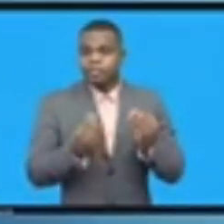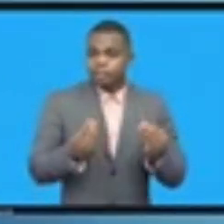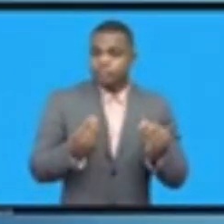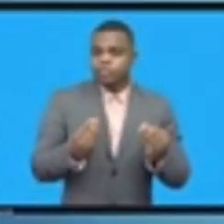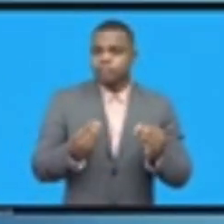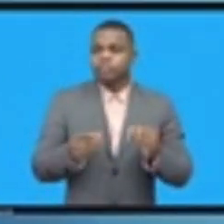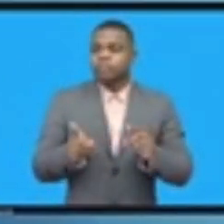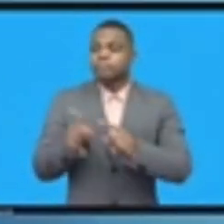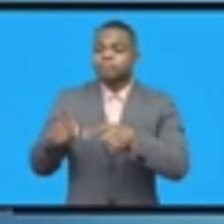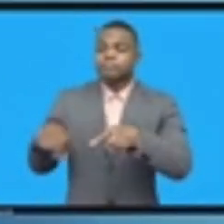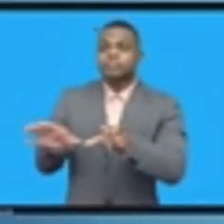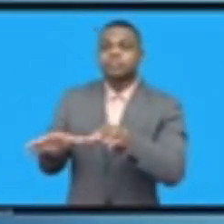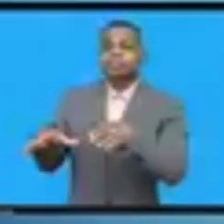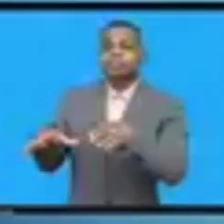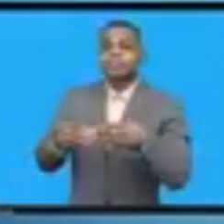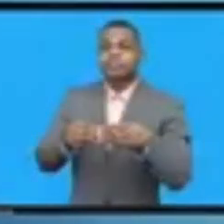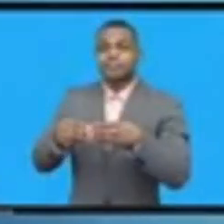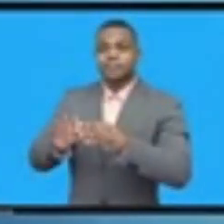他所关注的这一点。